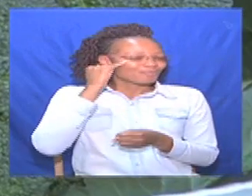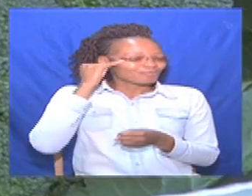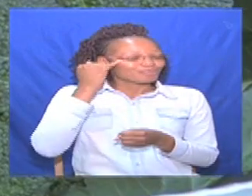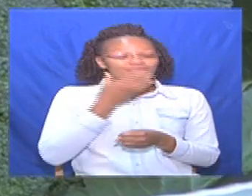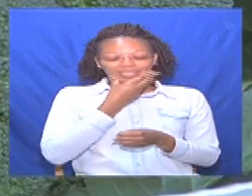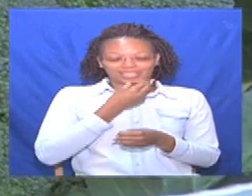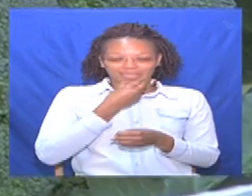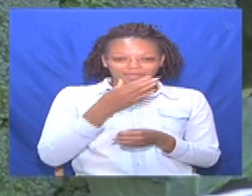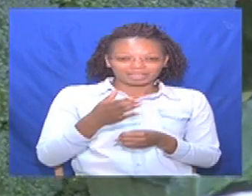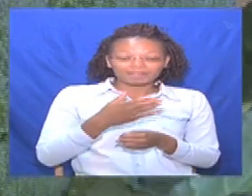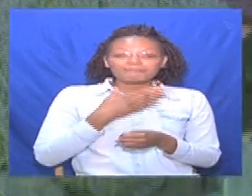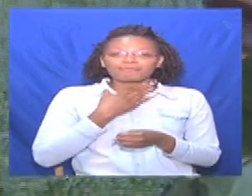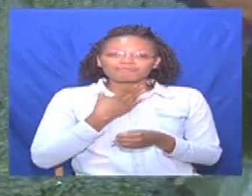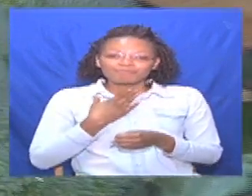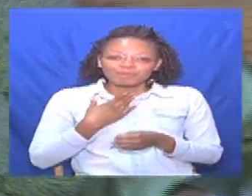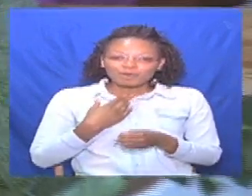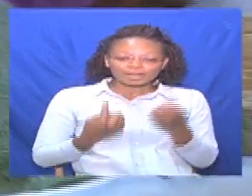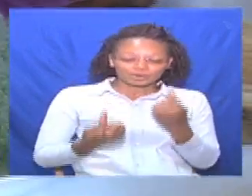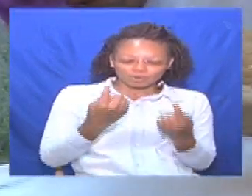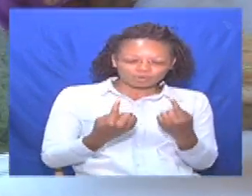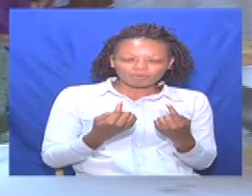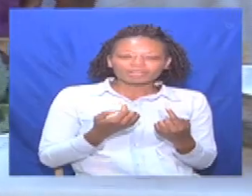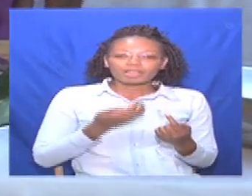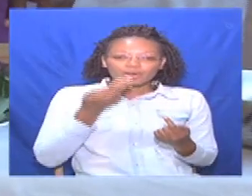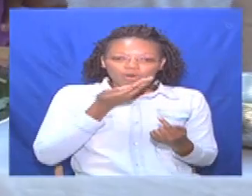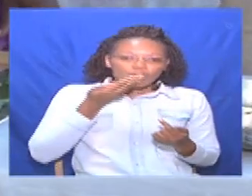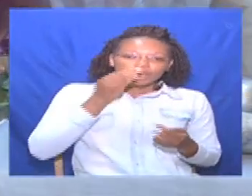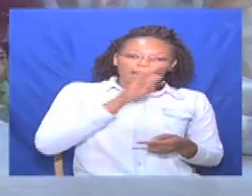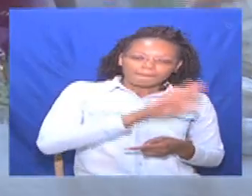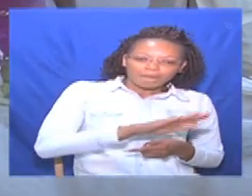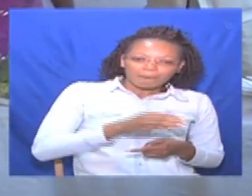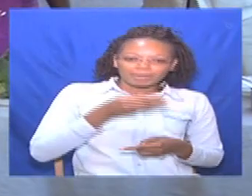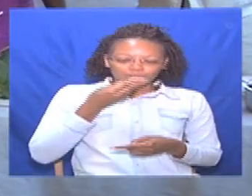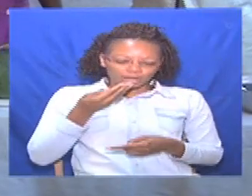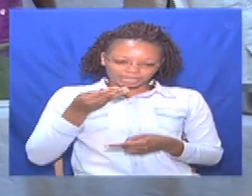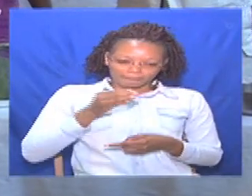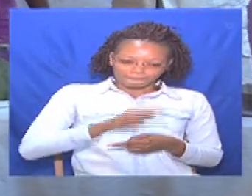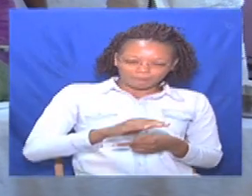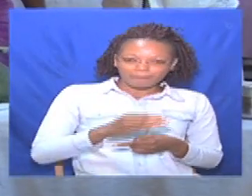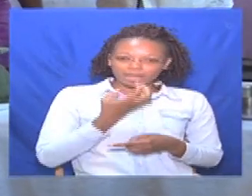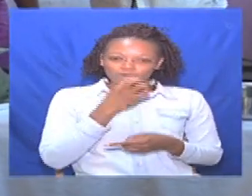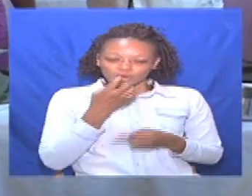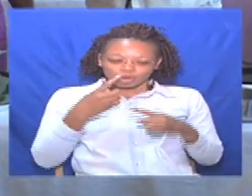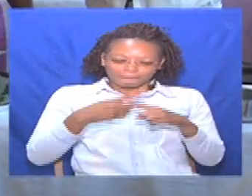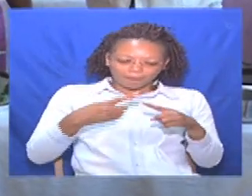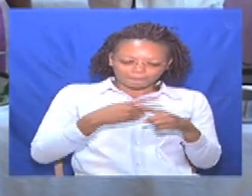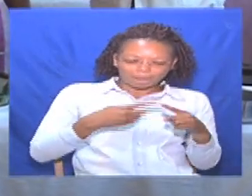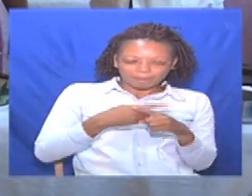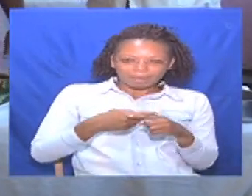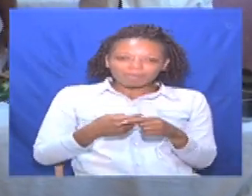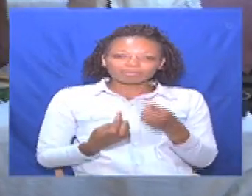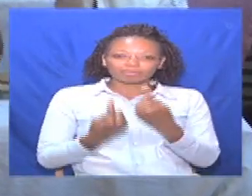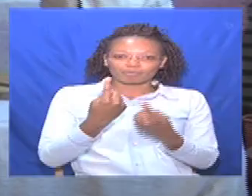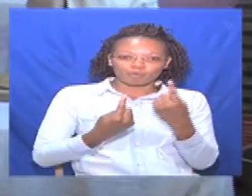Ili chakula chake kiwe na ladha tamu atahitaji chumvi na mafuta ya kukaanga. Okay, this is broccoli. We can eat whole